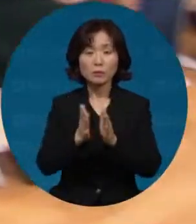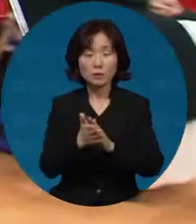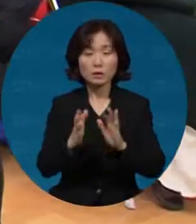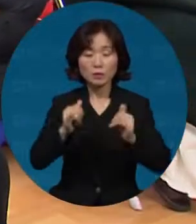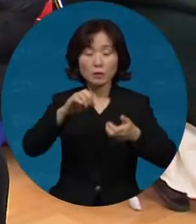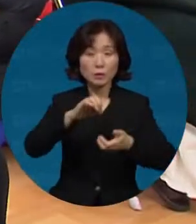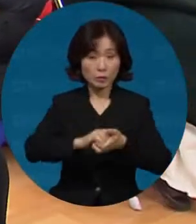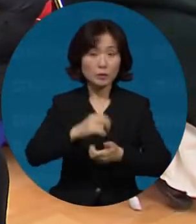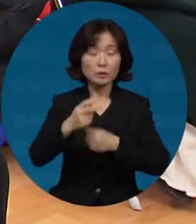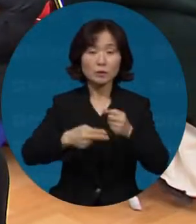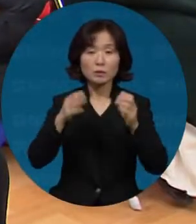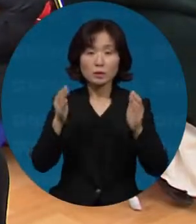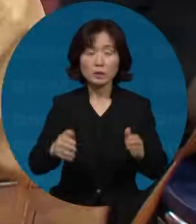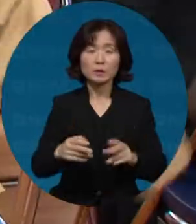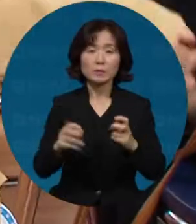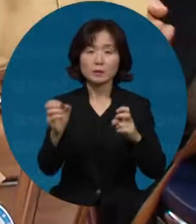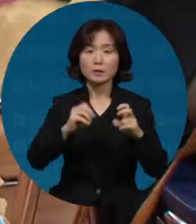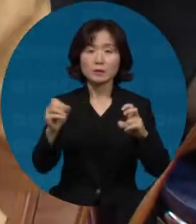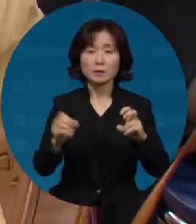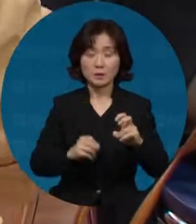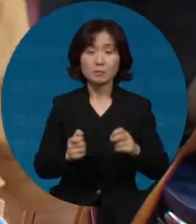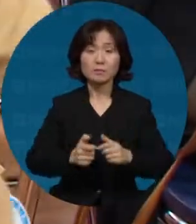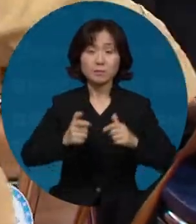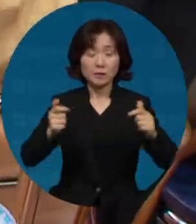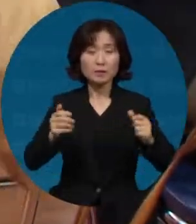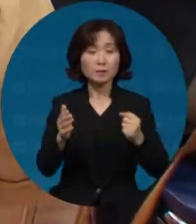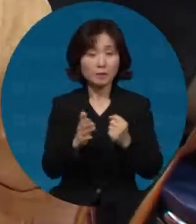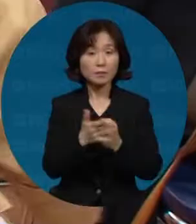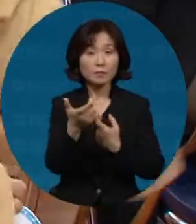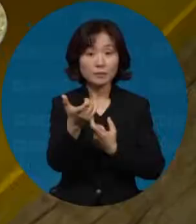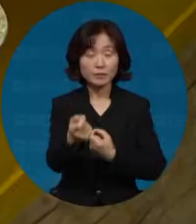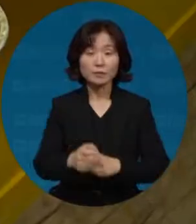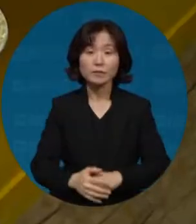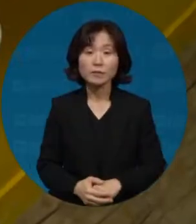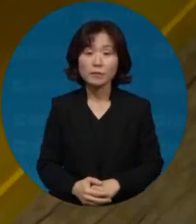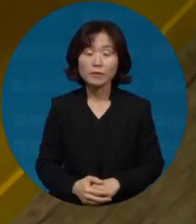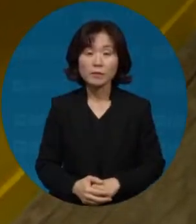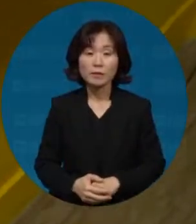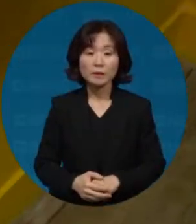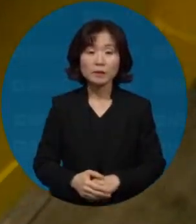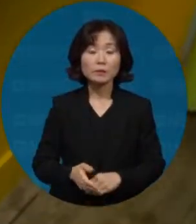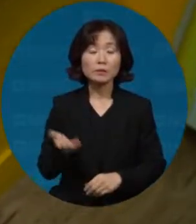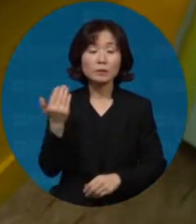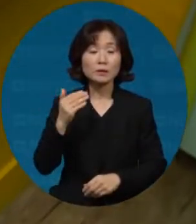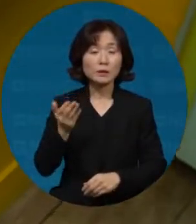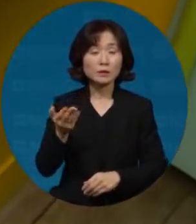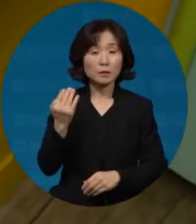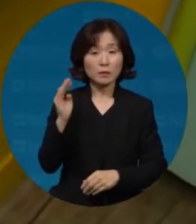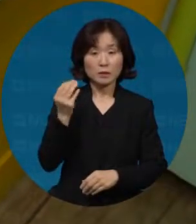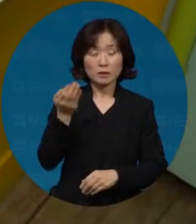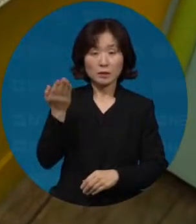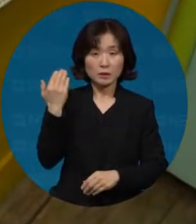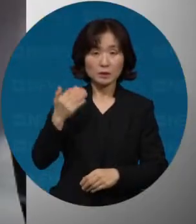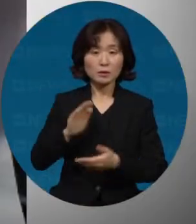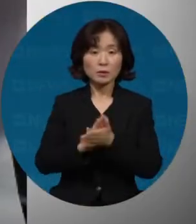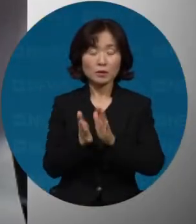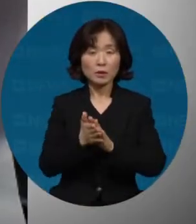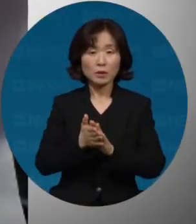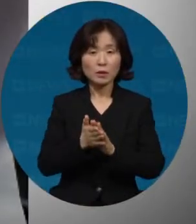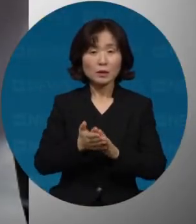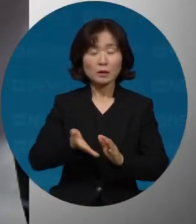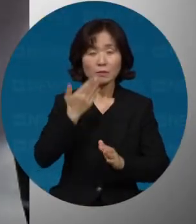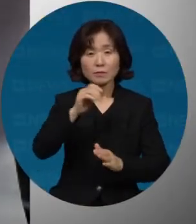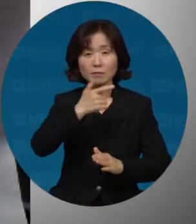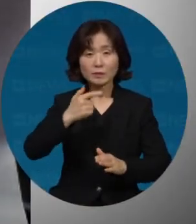사이 20% 넘게 늘어난 상황이 반영된 것으로 분석됩니다 반면 최근까지도 유치원에서 식중독 사고가 잇따르면서